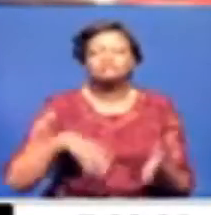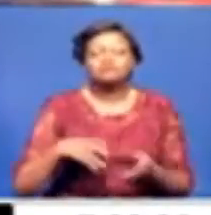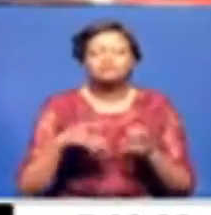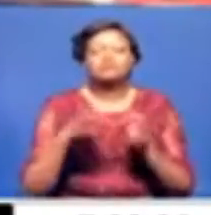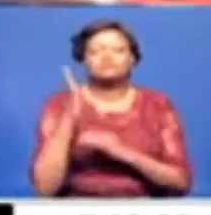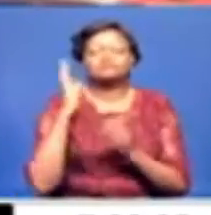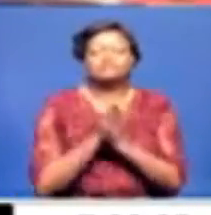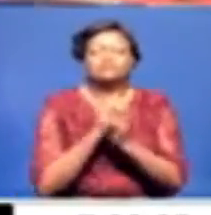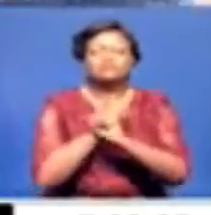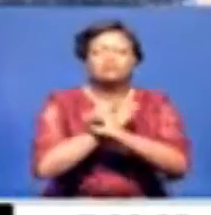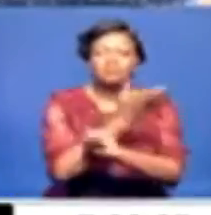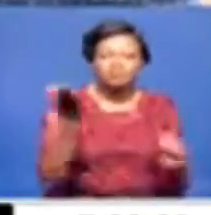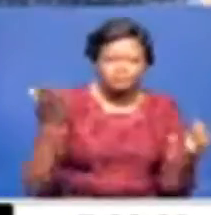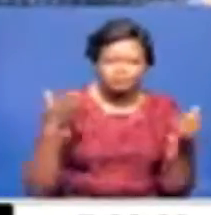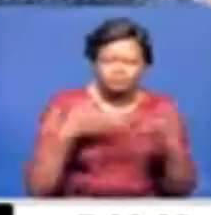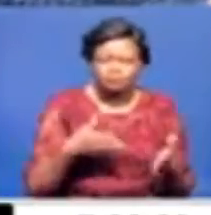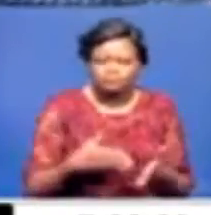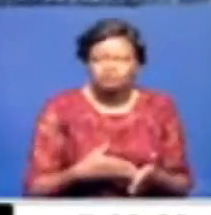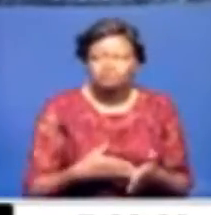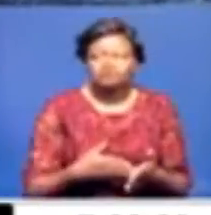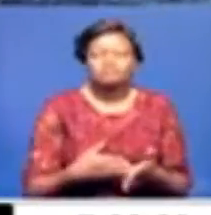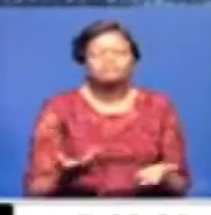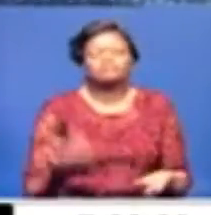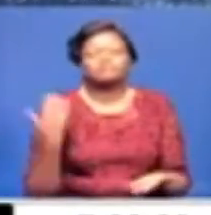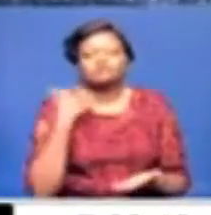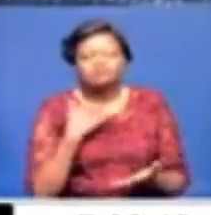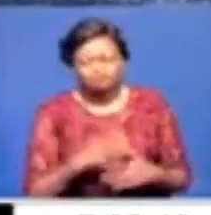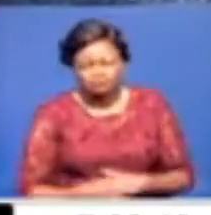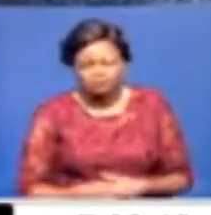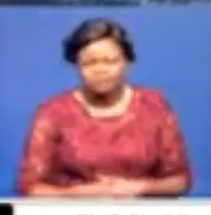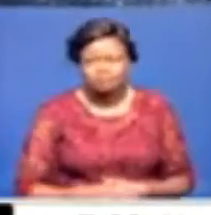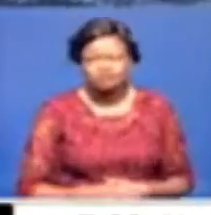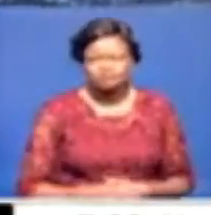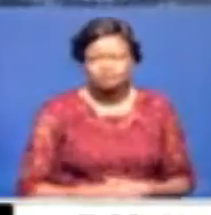kuwalinda dhidi ya wahuni. Ruth Wamboi nikiripotia Darubini.